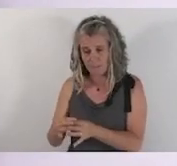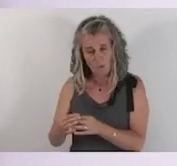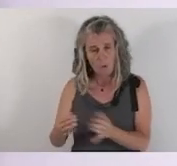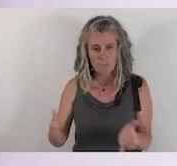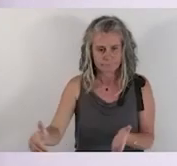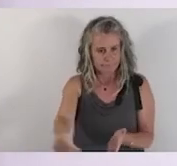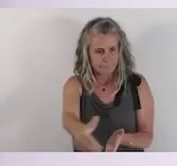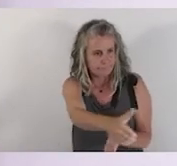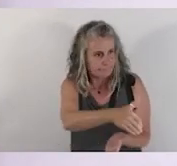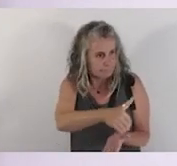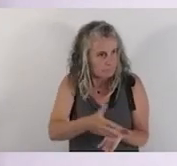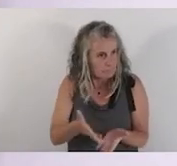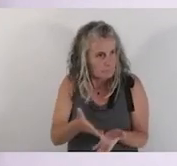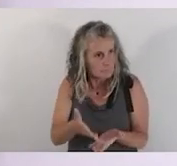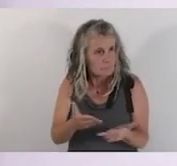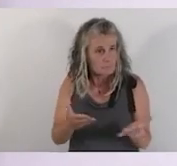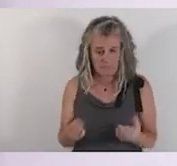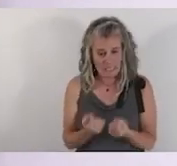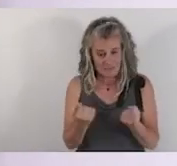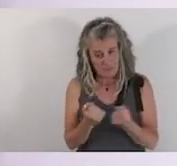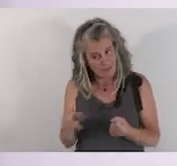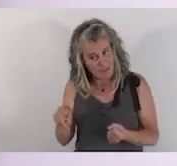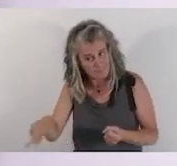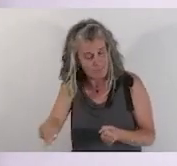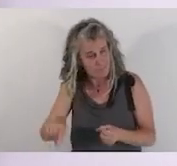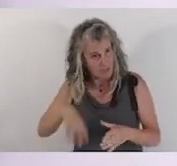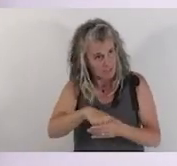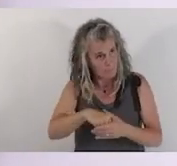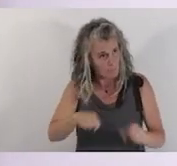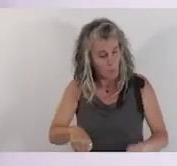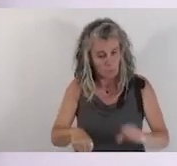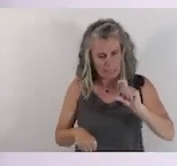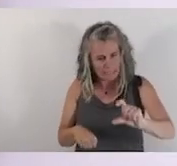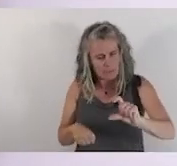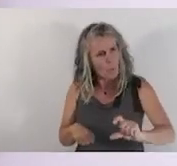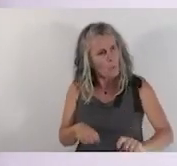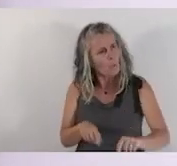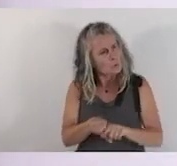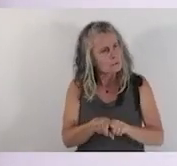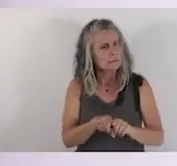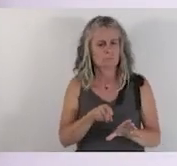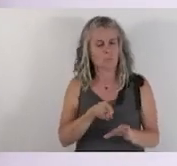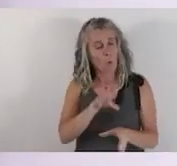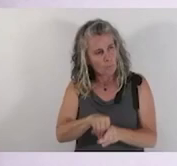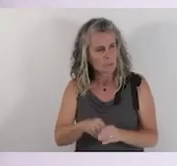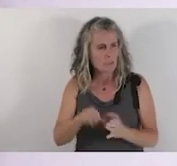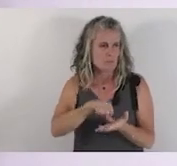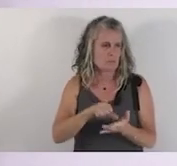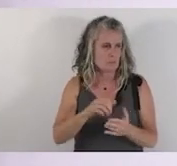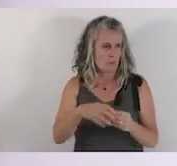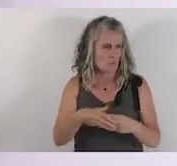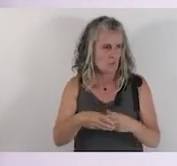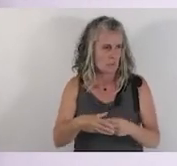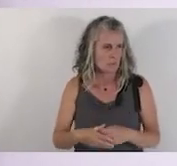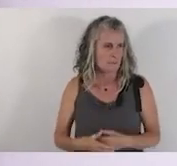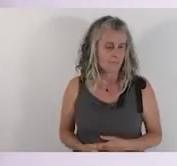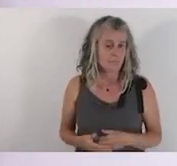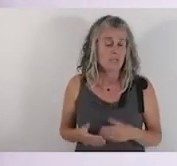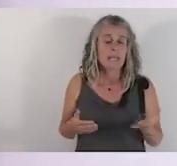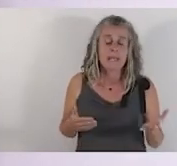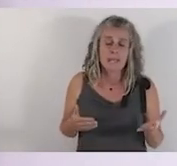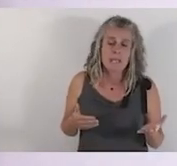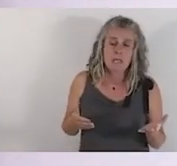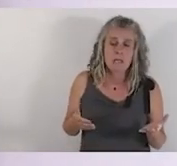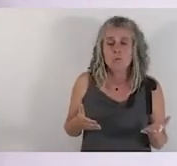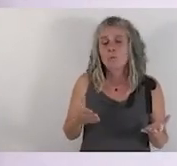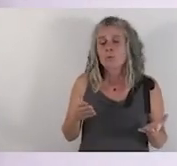de ces activités qui sont ouvertes aux écoles, et on aura aussi des créneaux pour nos centres aérés. Hein. Et logiquement, on accueillera l'exposition